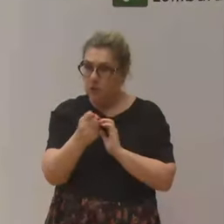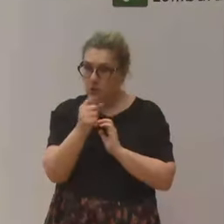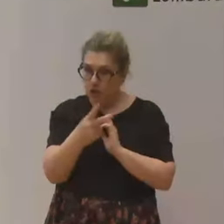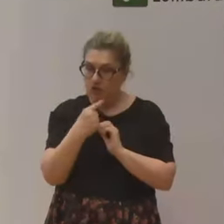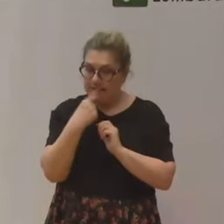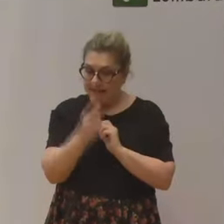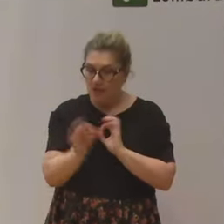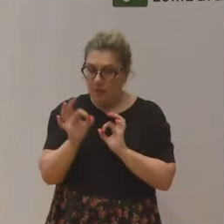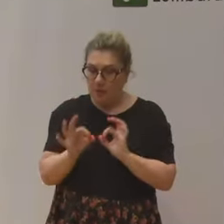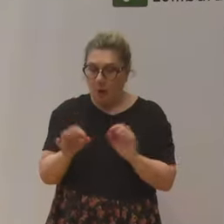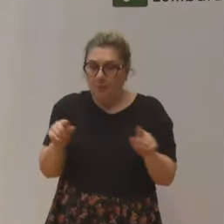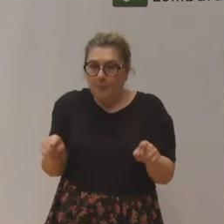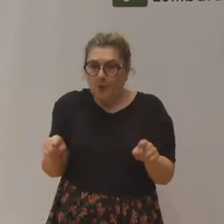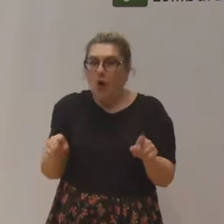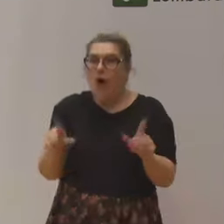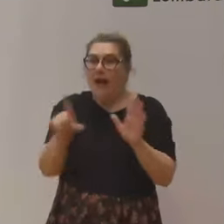essere